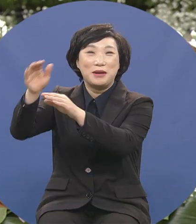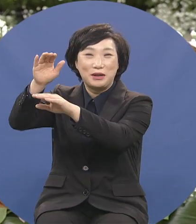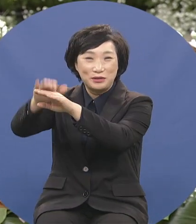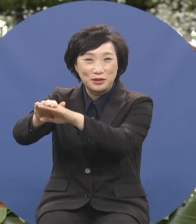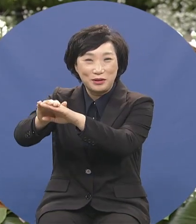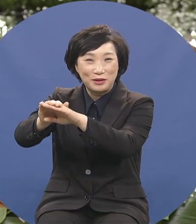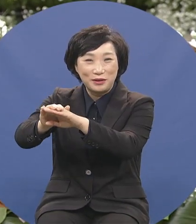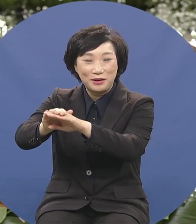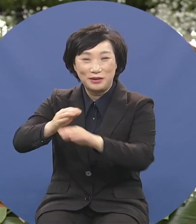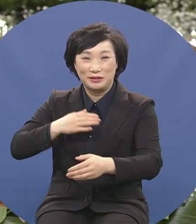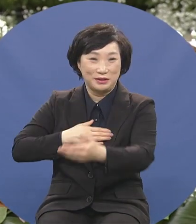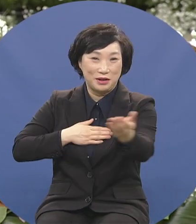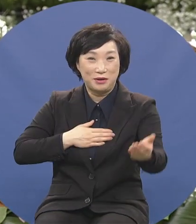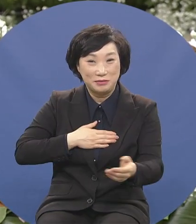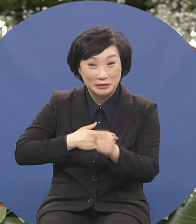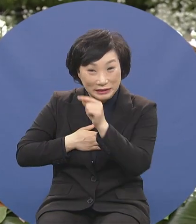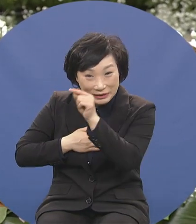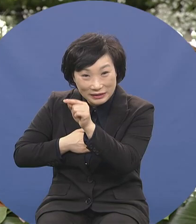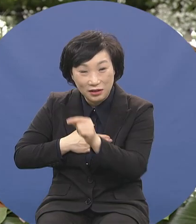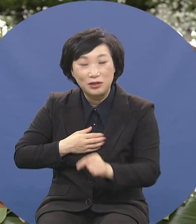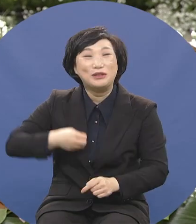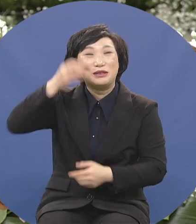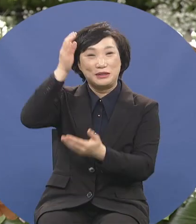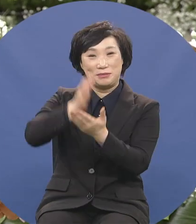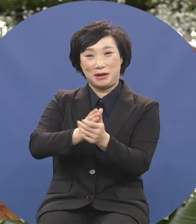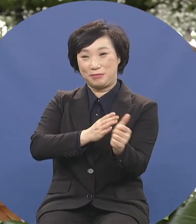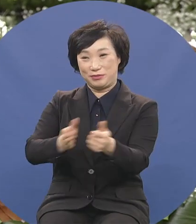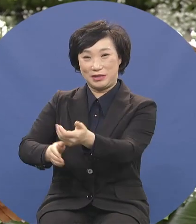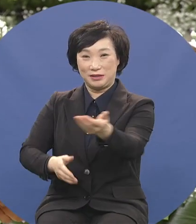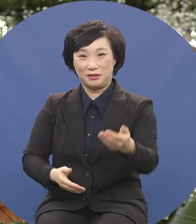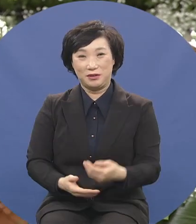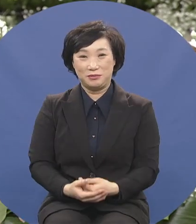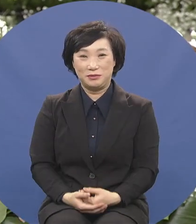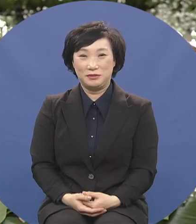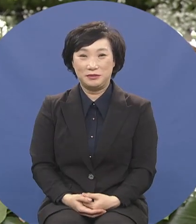사실을 절대 잊지 마옵소서.